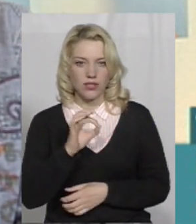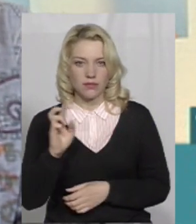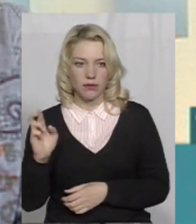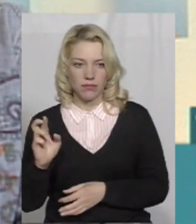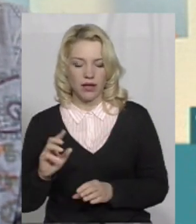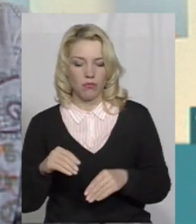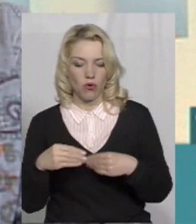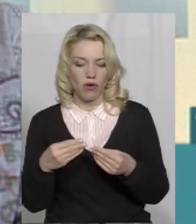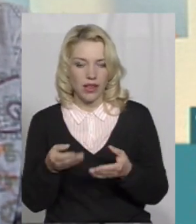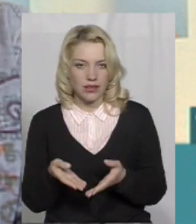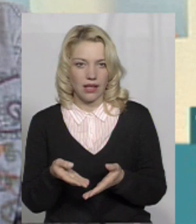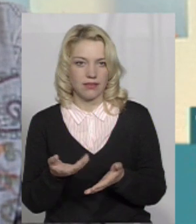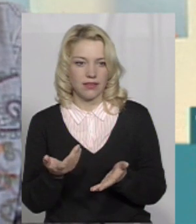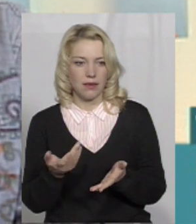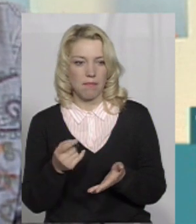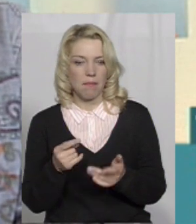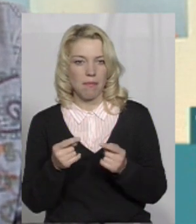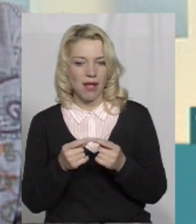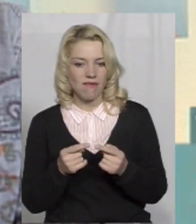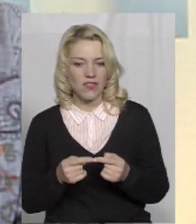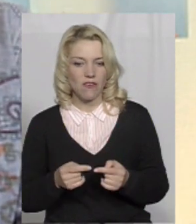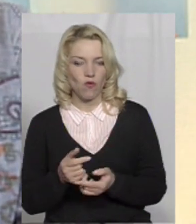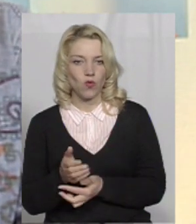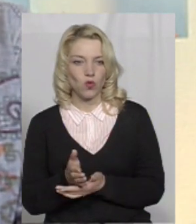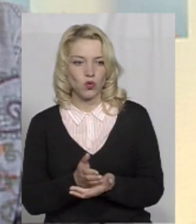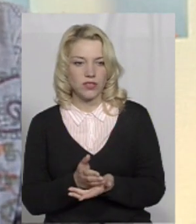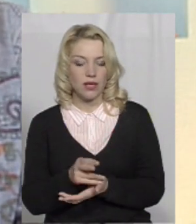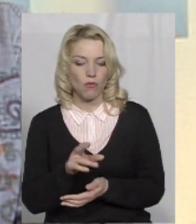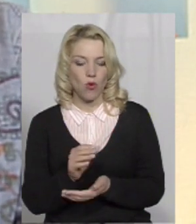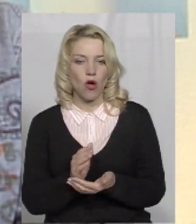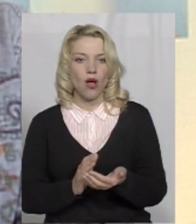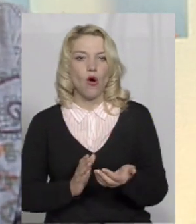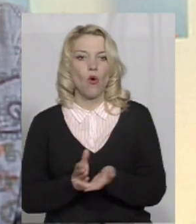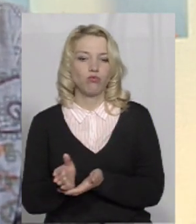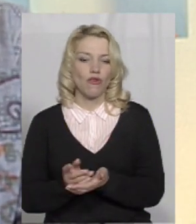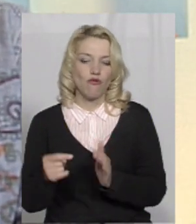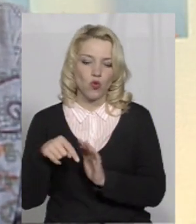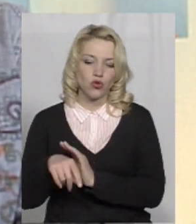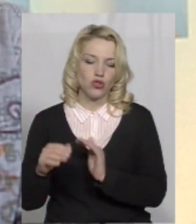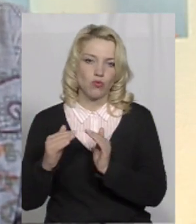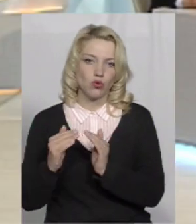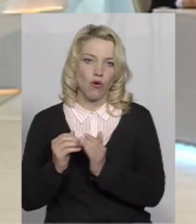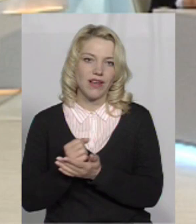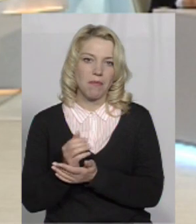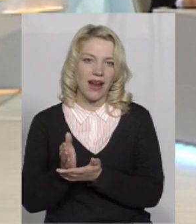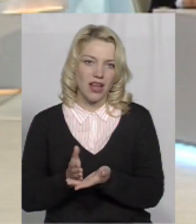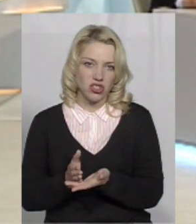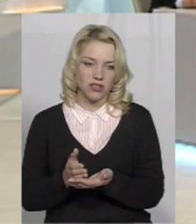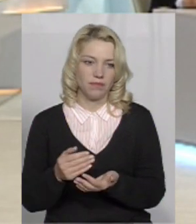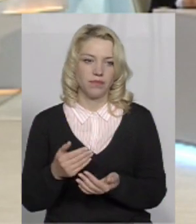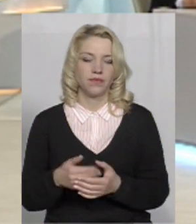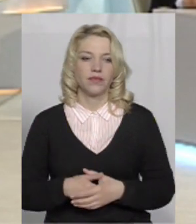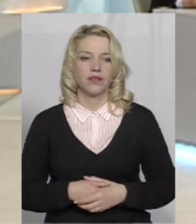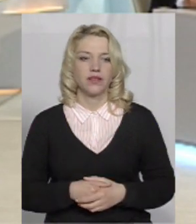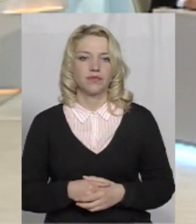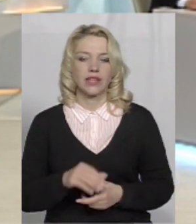там певні функції навіть по обслуговуванню внутрішньобудинкових мереж. Так, ми беремо. От пан